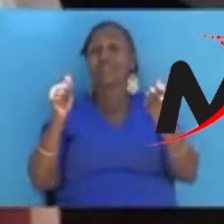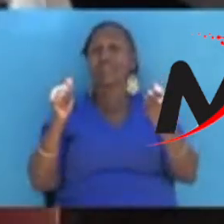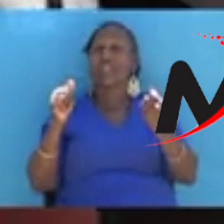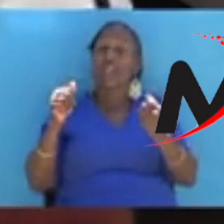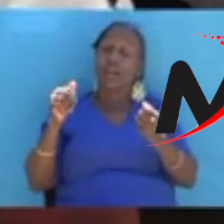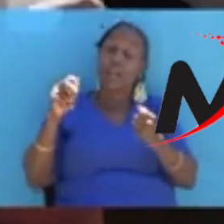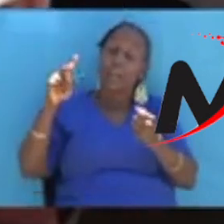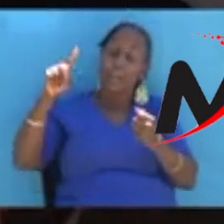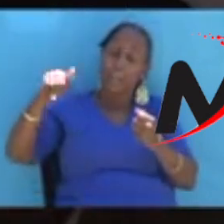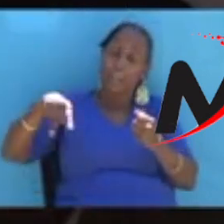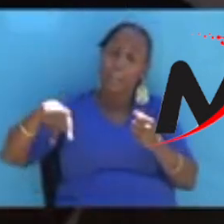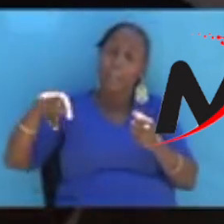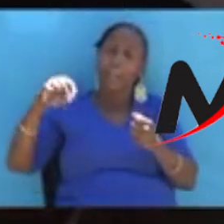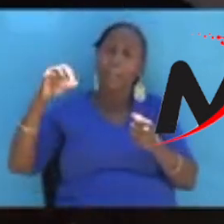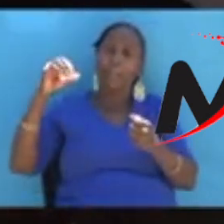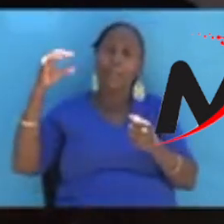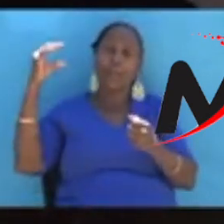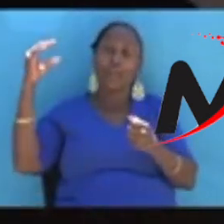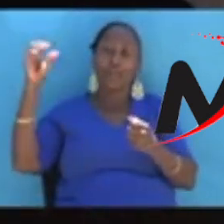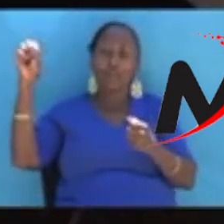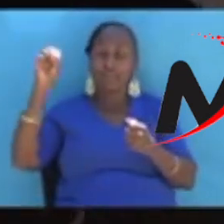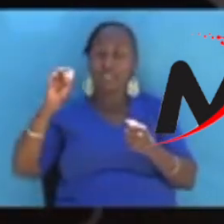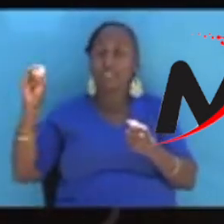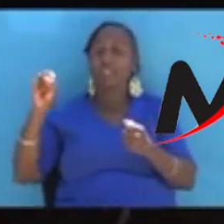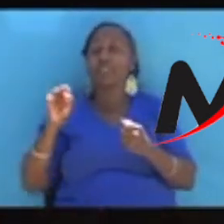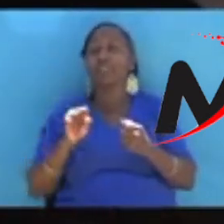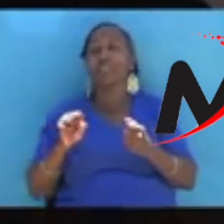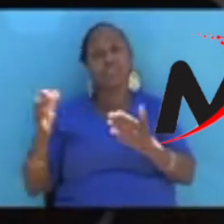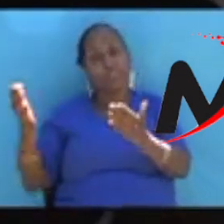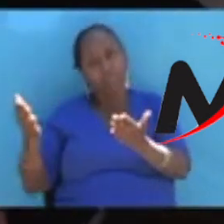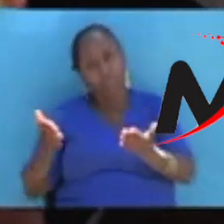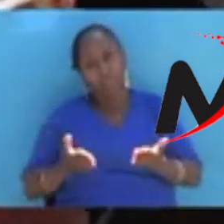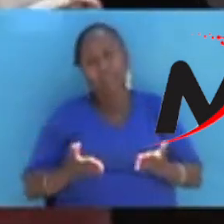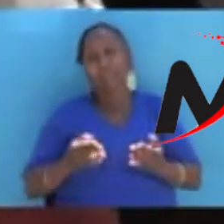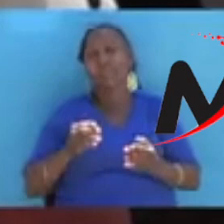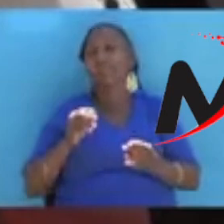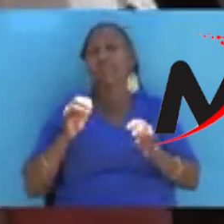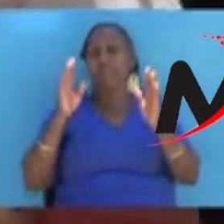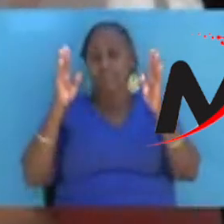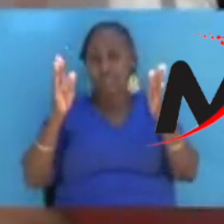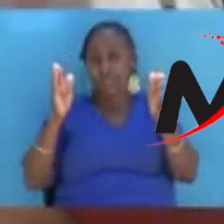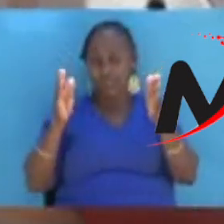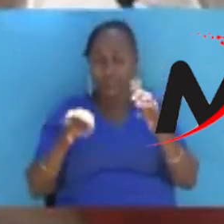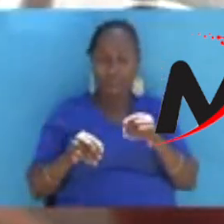Cabinet Secretary Musalia Mudavadi aje awazungumzie. Asanteni.